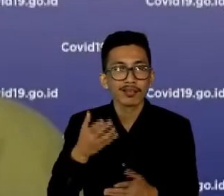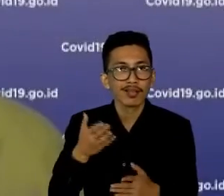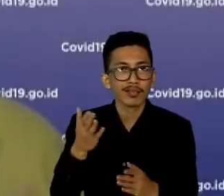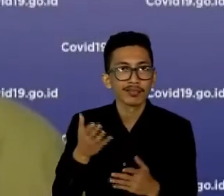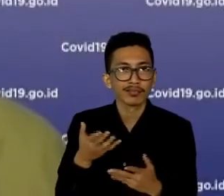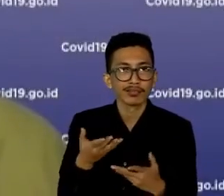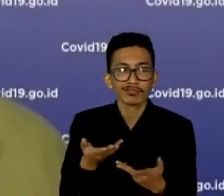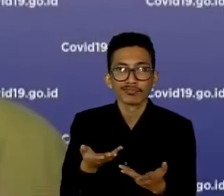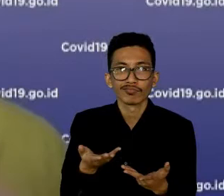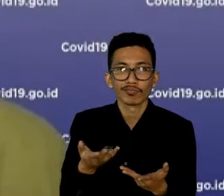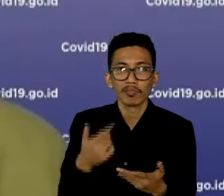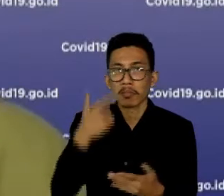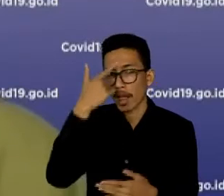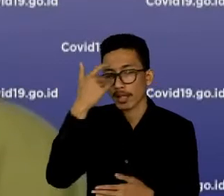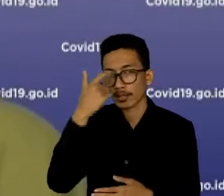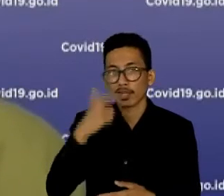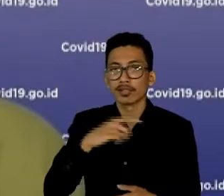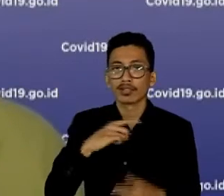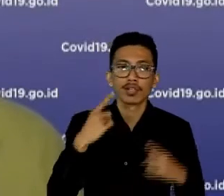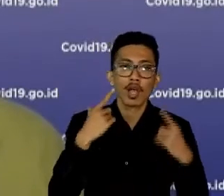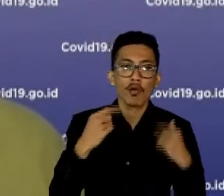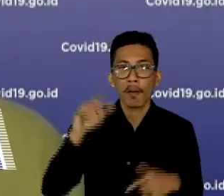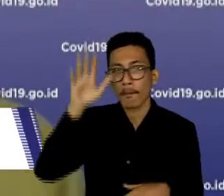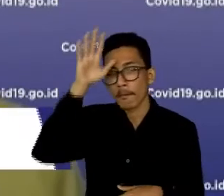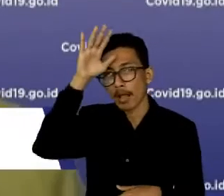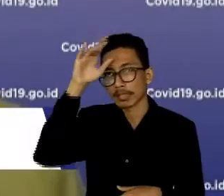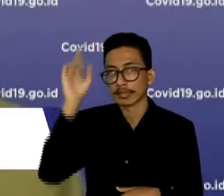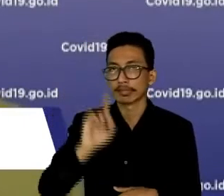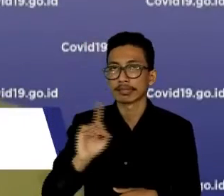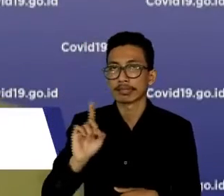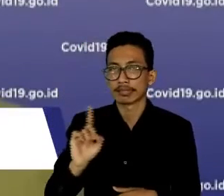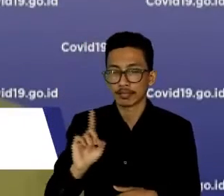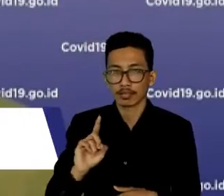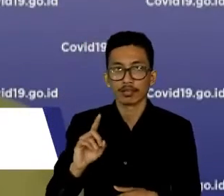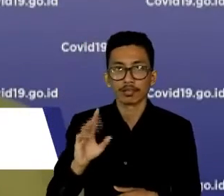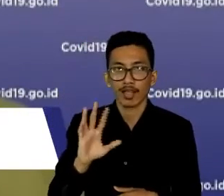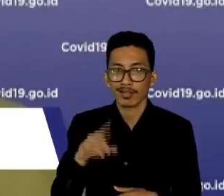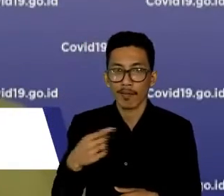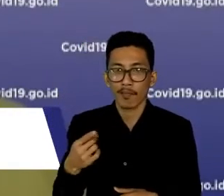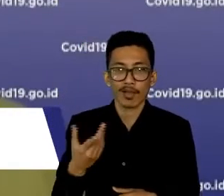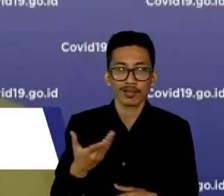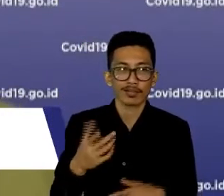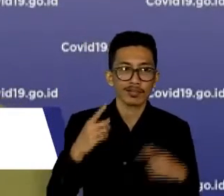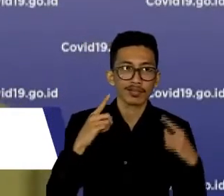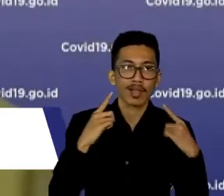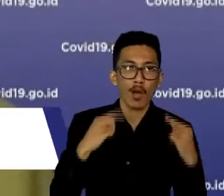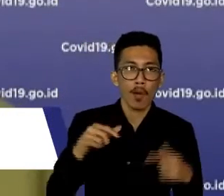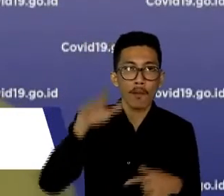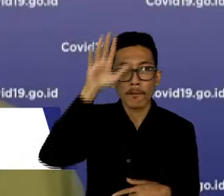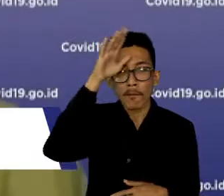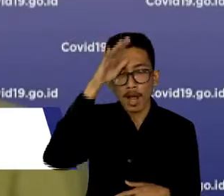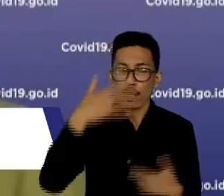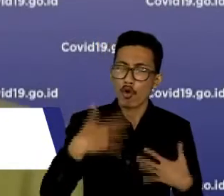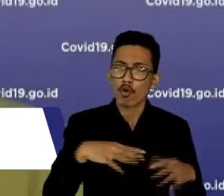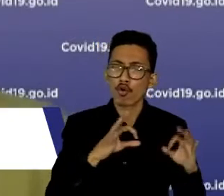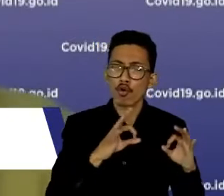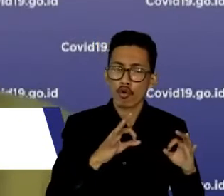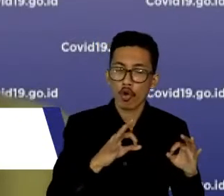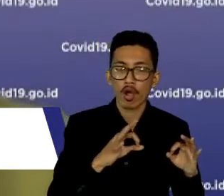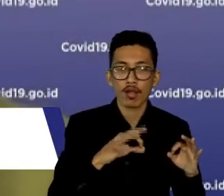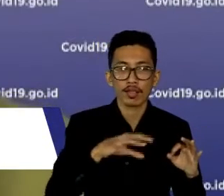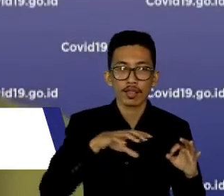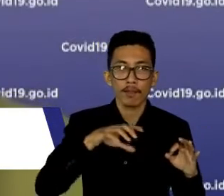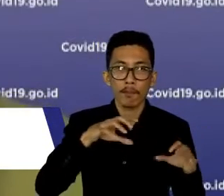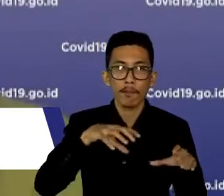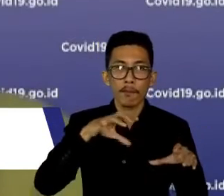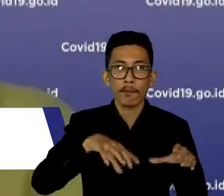awas pembelajaran dari Jawa Bali nih, jangan sampai kemudian Jawa Balinya udah bisa lega sedikit, kemudian cuma bergeser ke tempat lain, kan semuanya